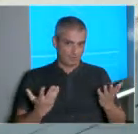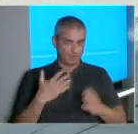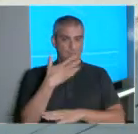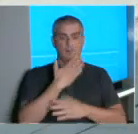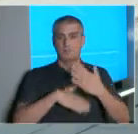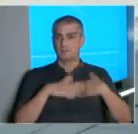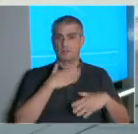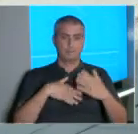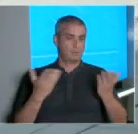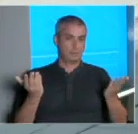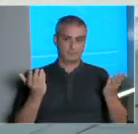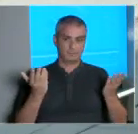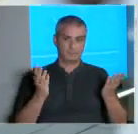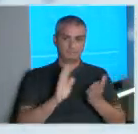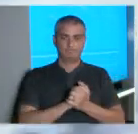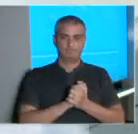מדינה נחמדה,